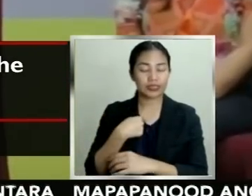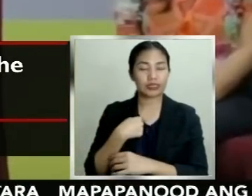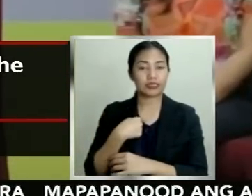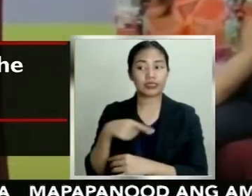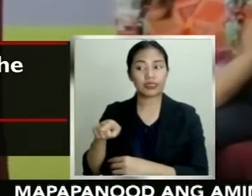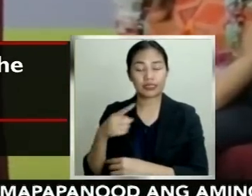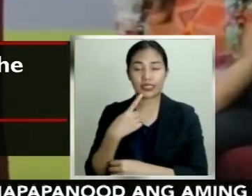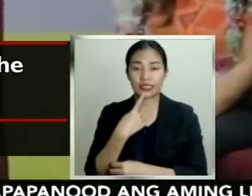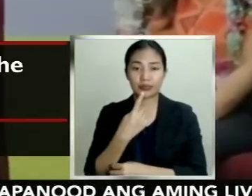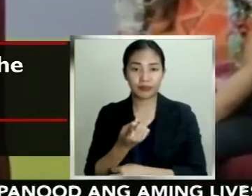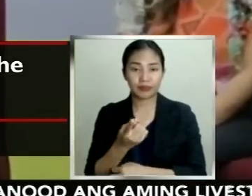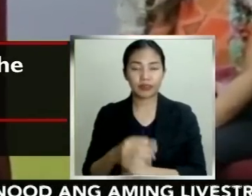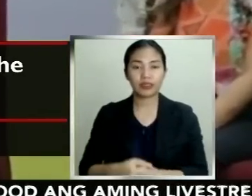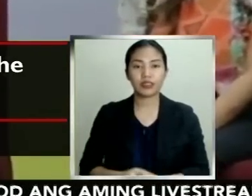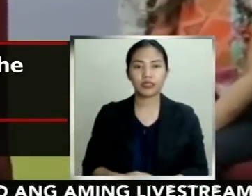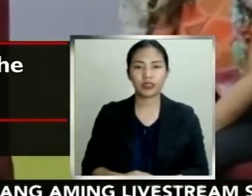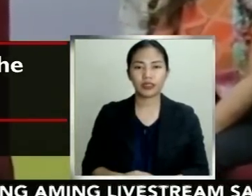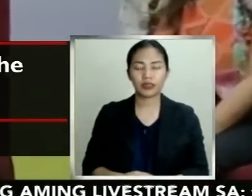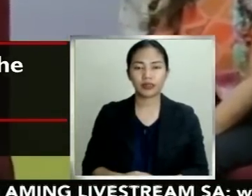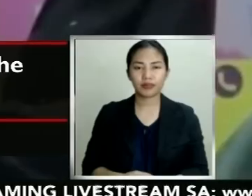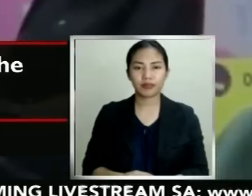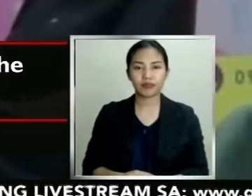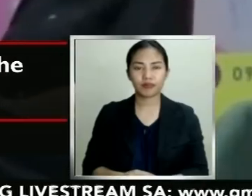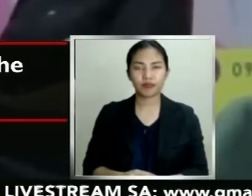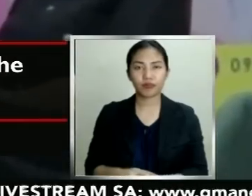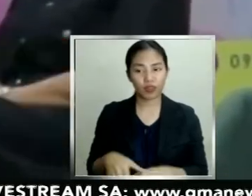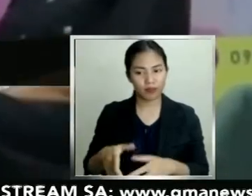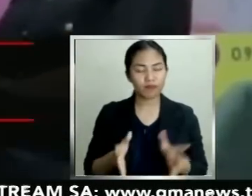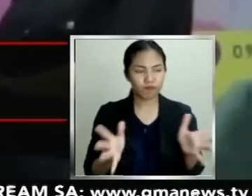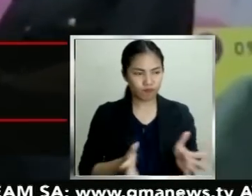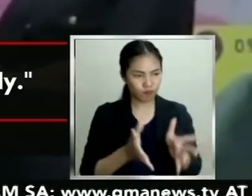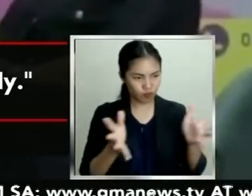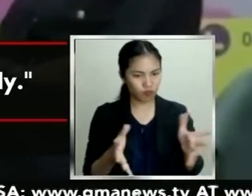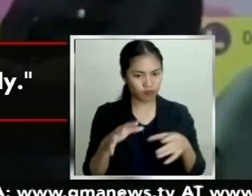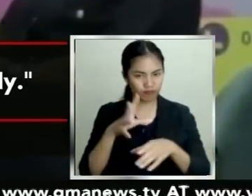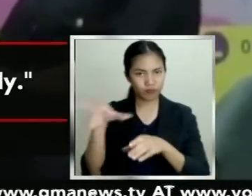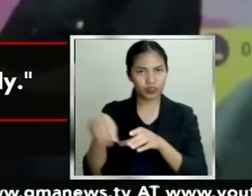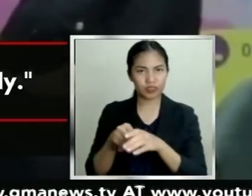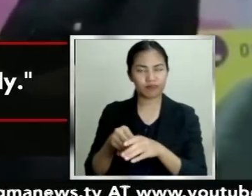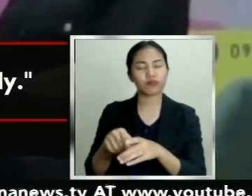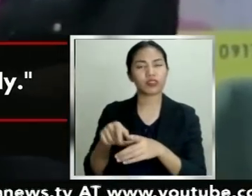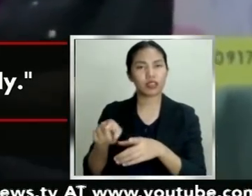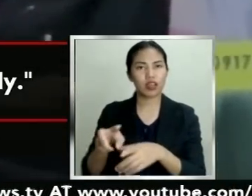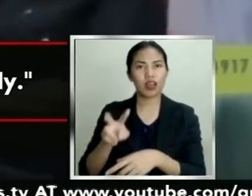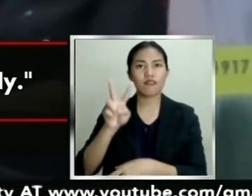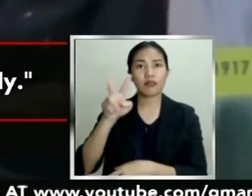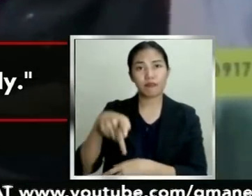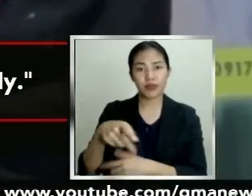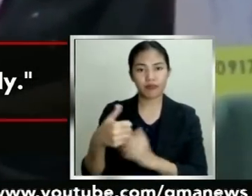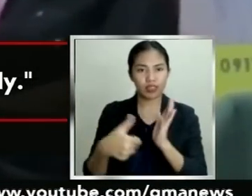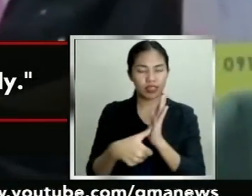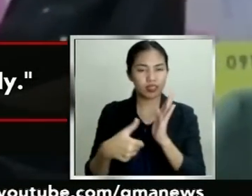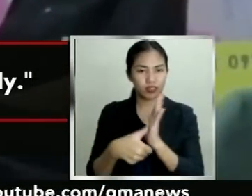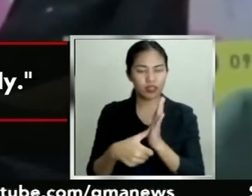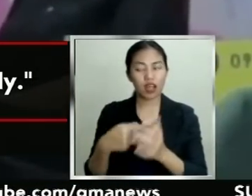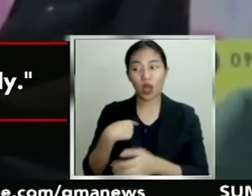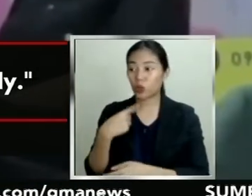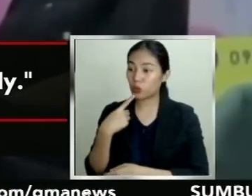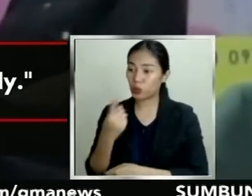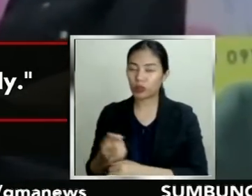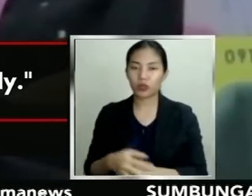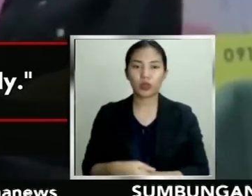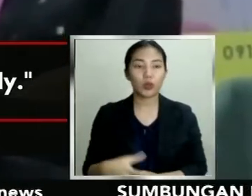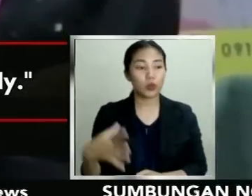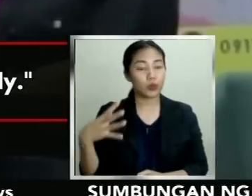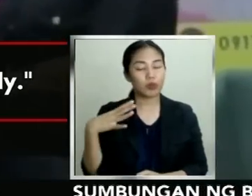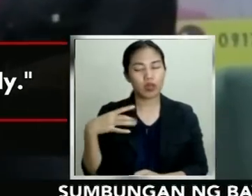pwede bang ikaw na lang ang tumakbo ng Vice President? And then I told her, let me just talk to my mother